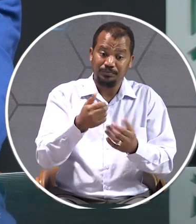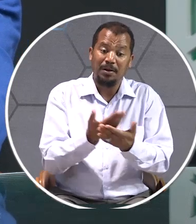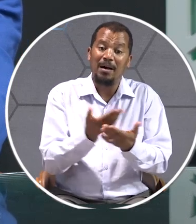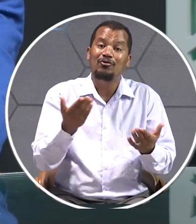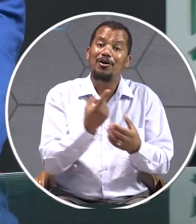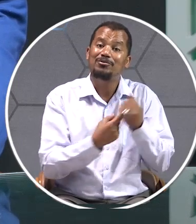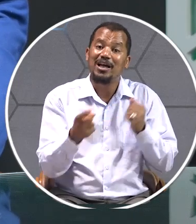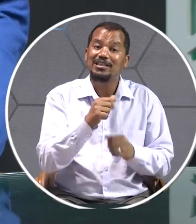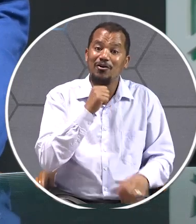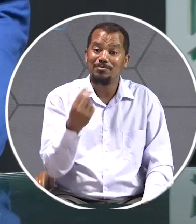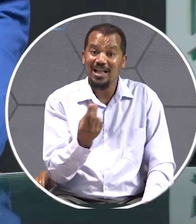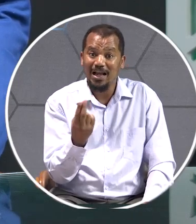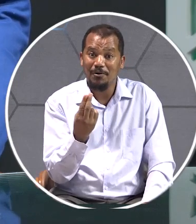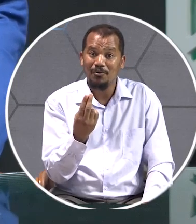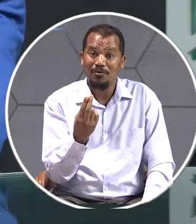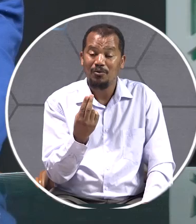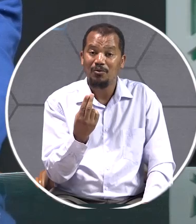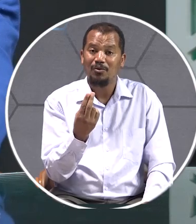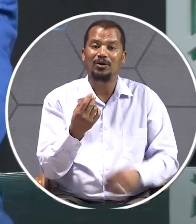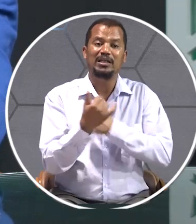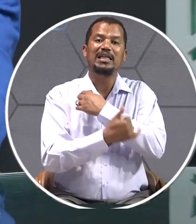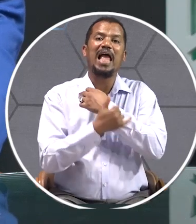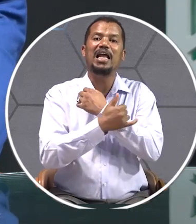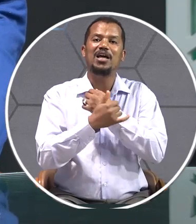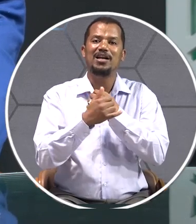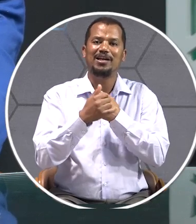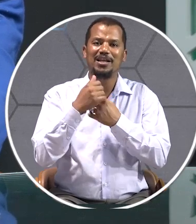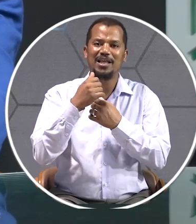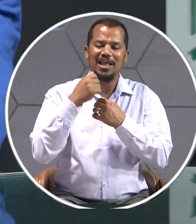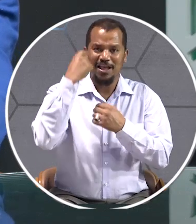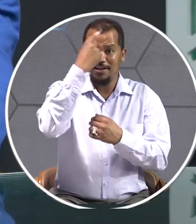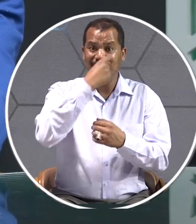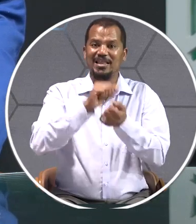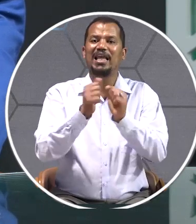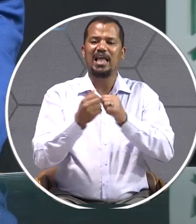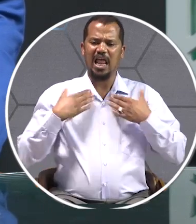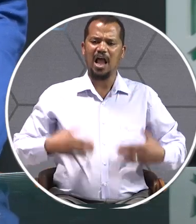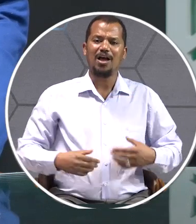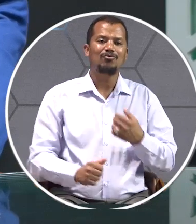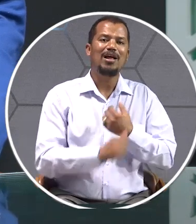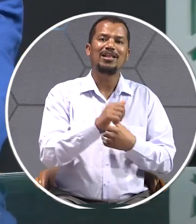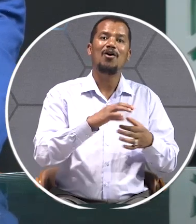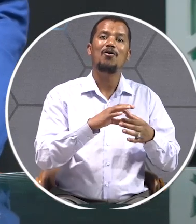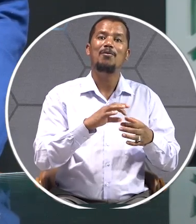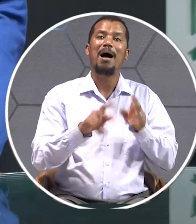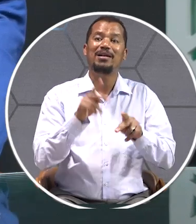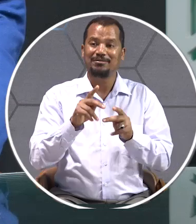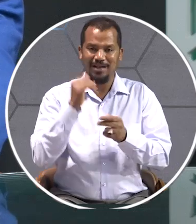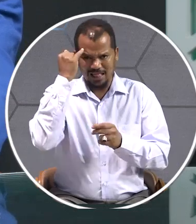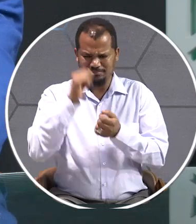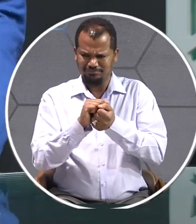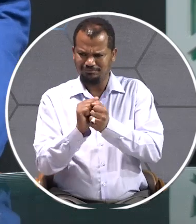ባለጉዳዩ ብቻ ሳይሆን የሚጠቀመው የአገር ኢሜጅ ይቀየራል። የአካል ጉዳተኛው ማህበረሰብ በተለወጠ